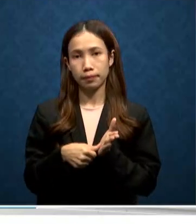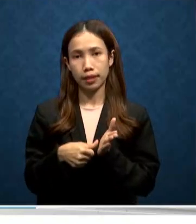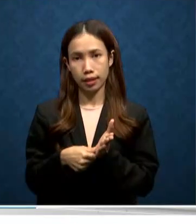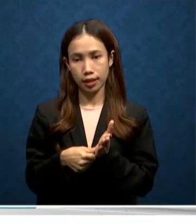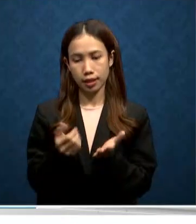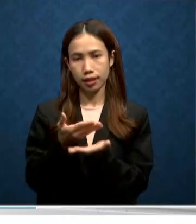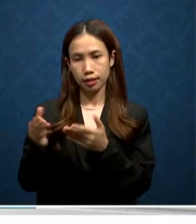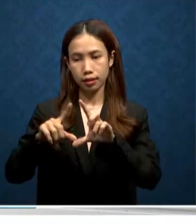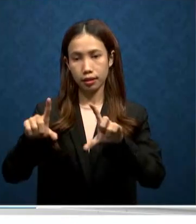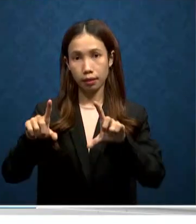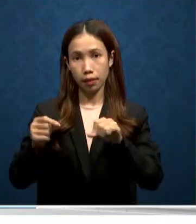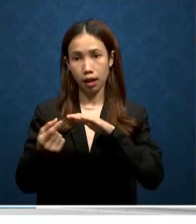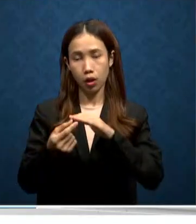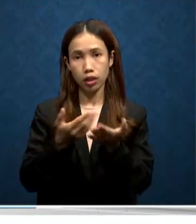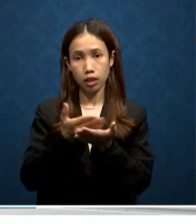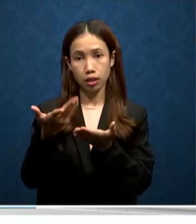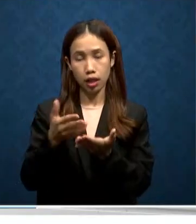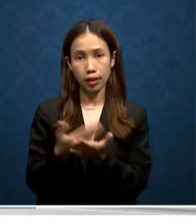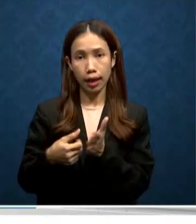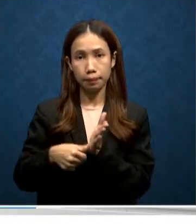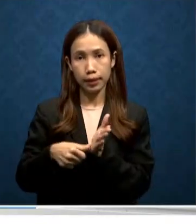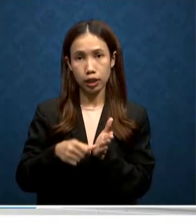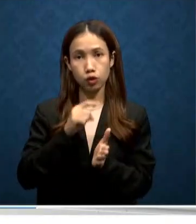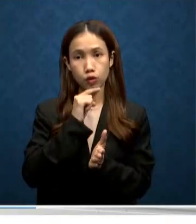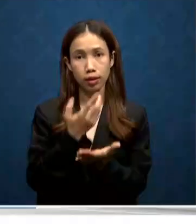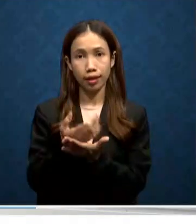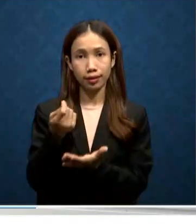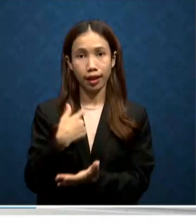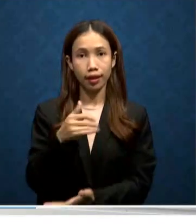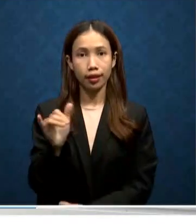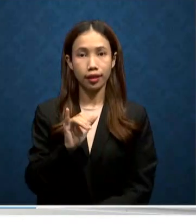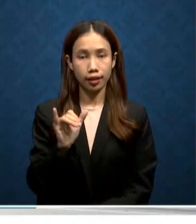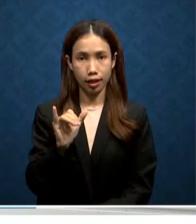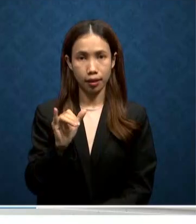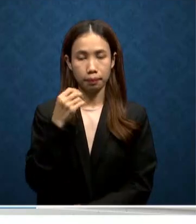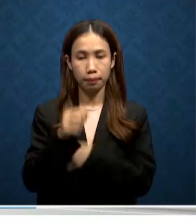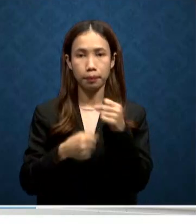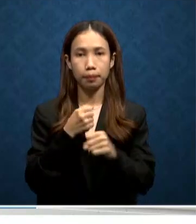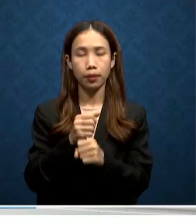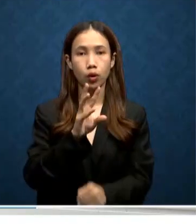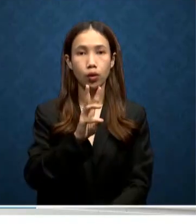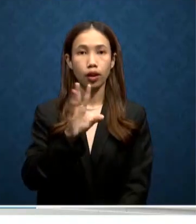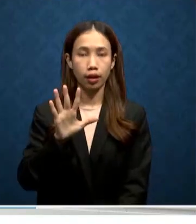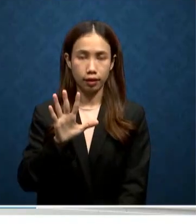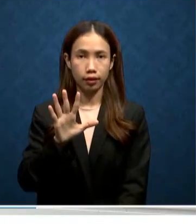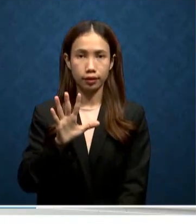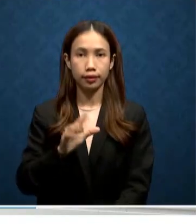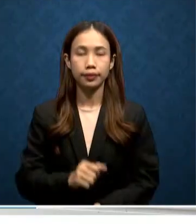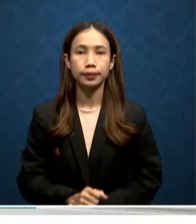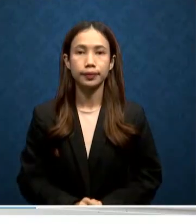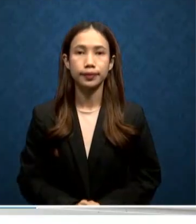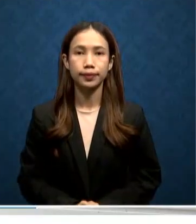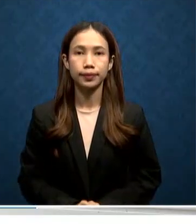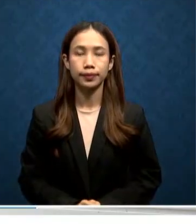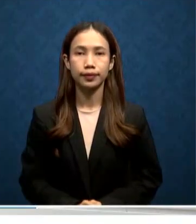ทะเบียนตามที่ท่านได้กรุณานำเสนอนะครับเอ่อโดยในปี2565เนี้ยมี